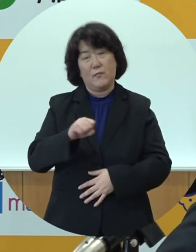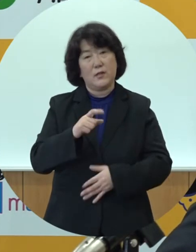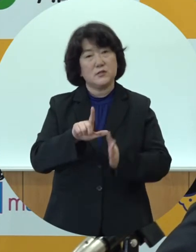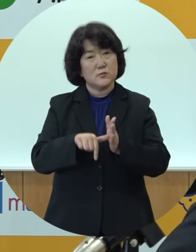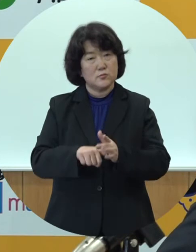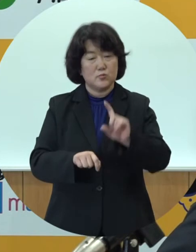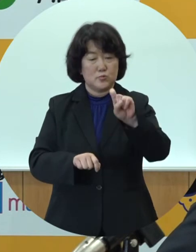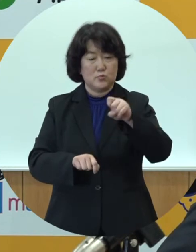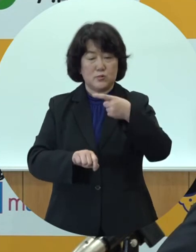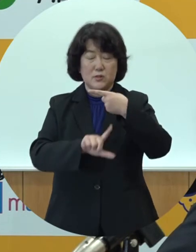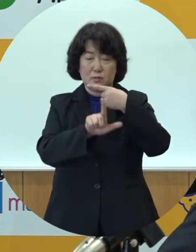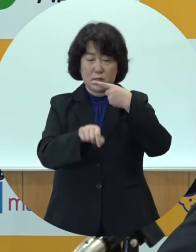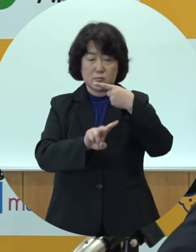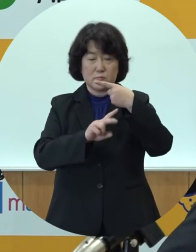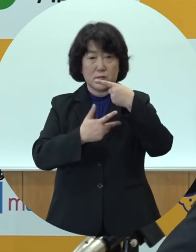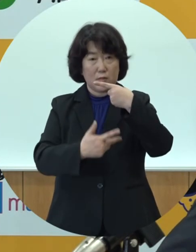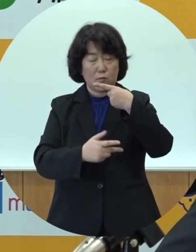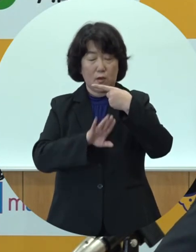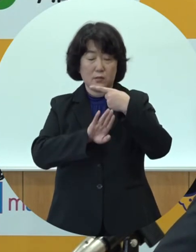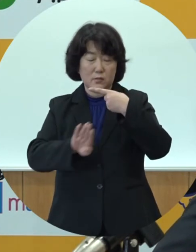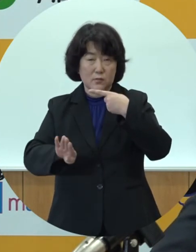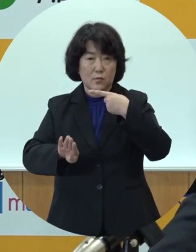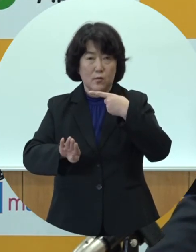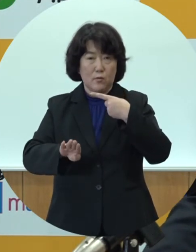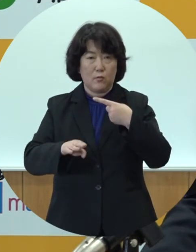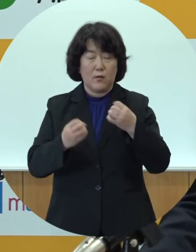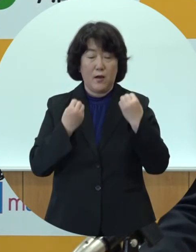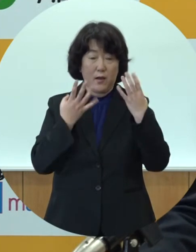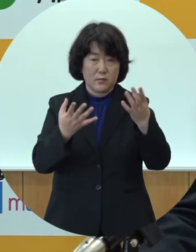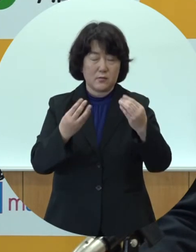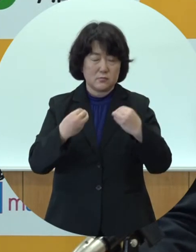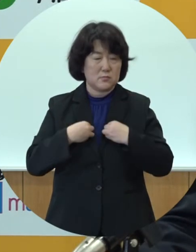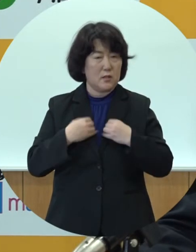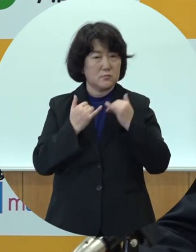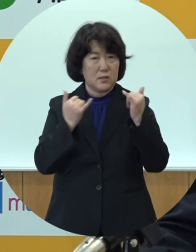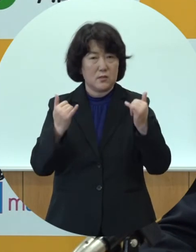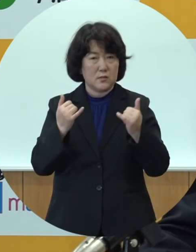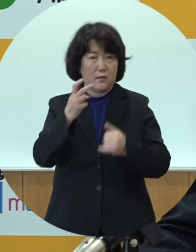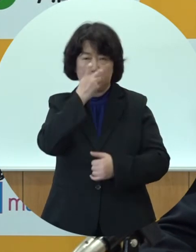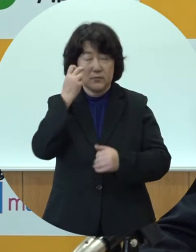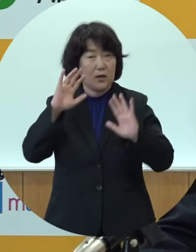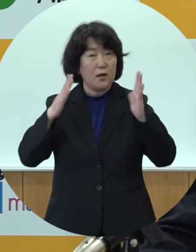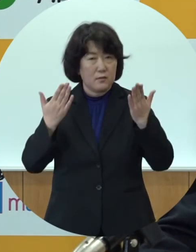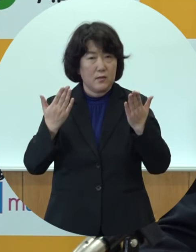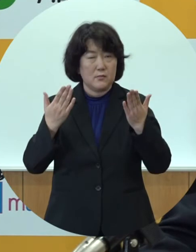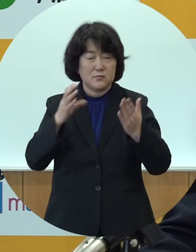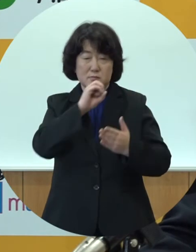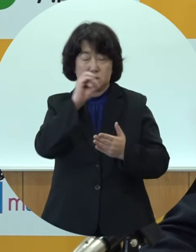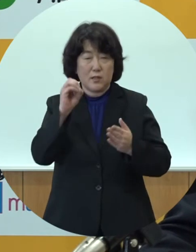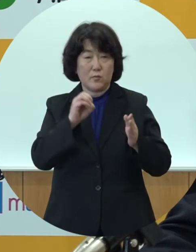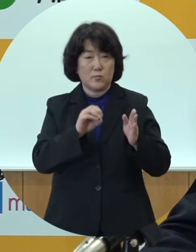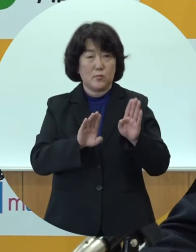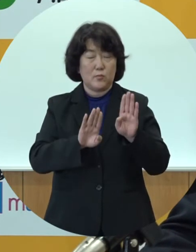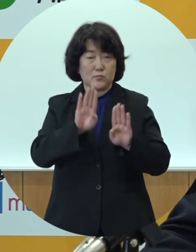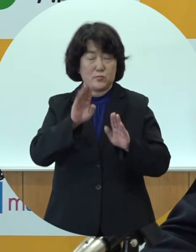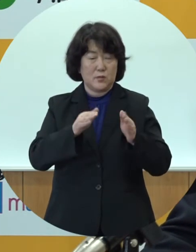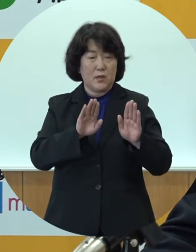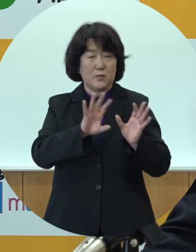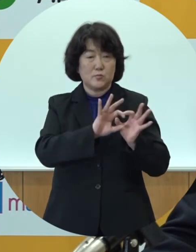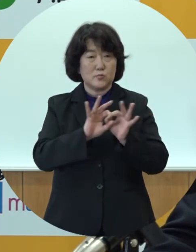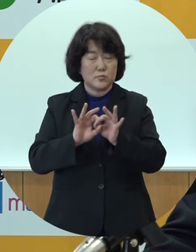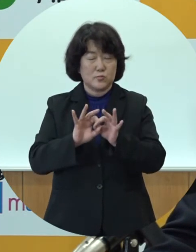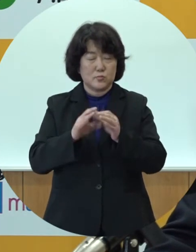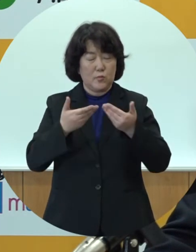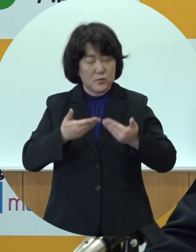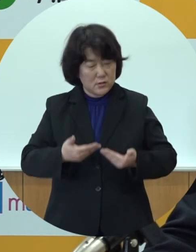ましては11月7日以降、新規の陽性者は確認されておらず、比較的落ち着いた状況